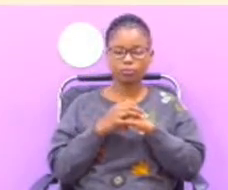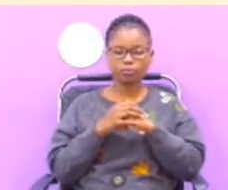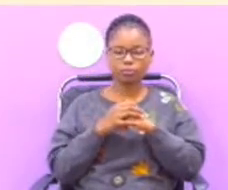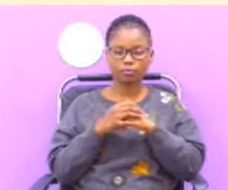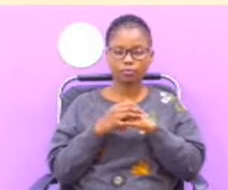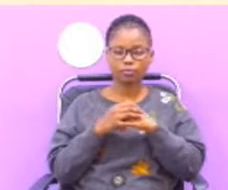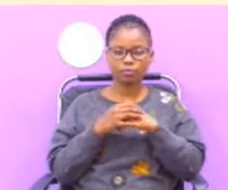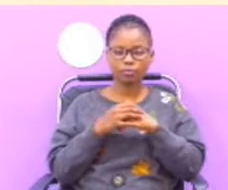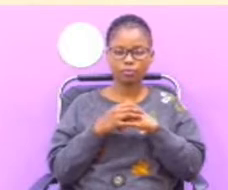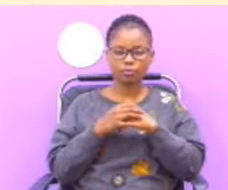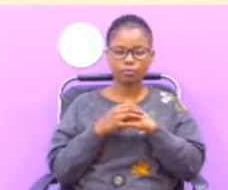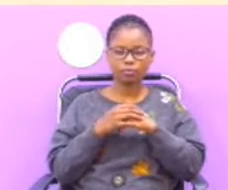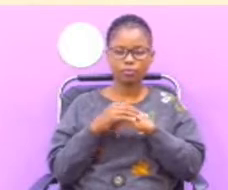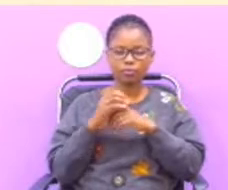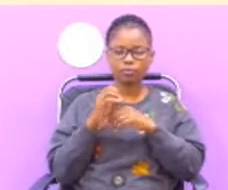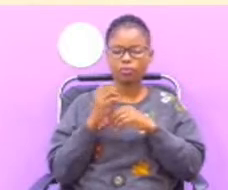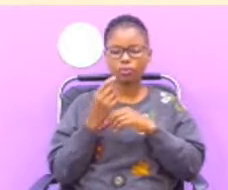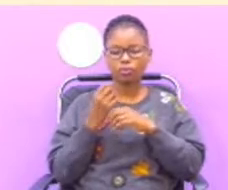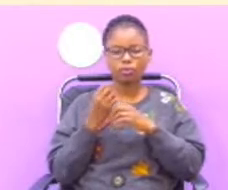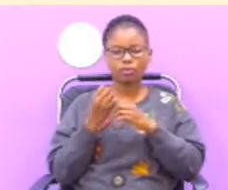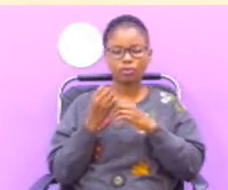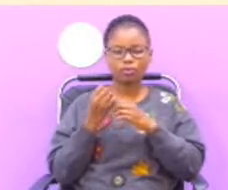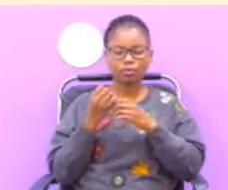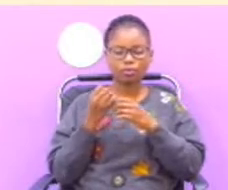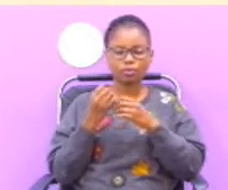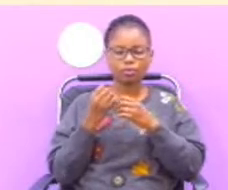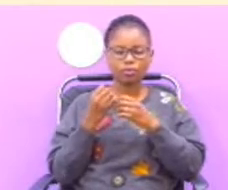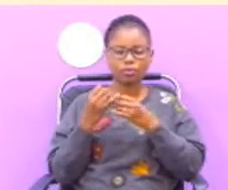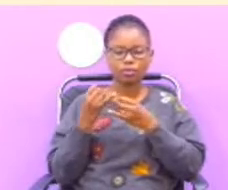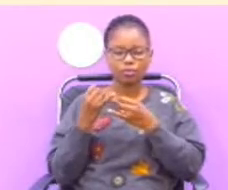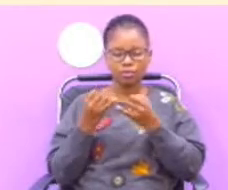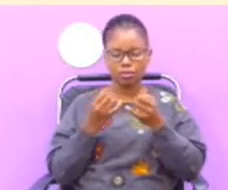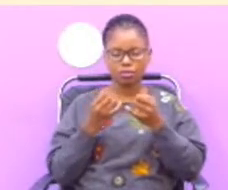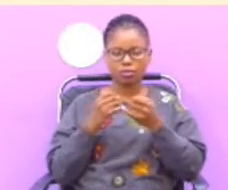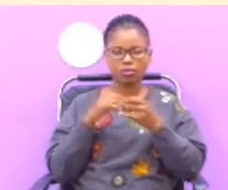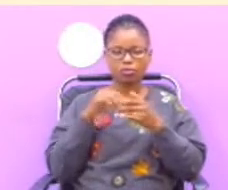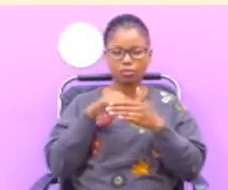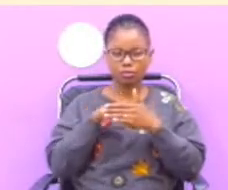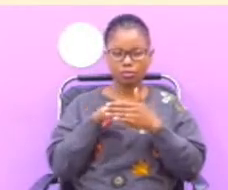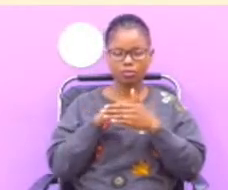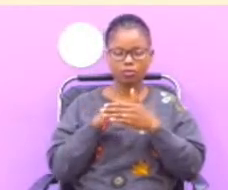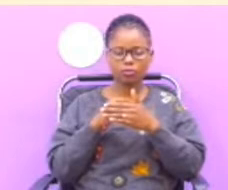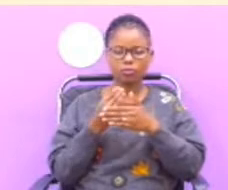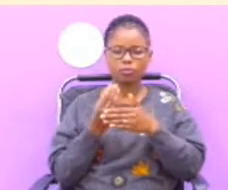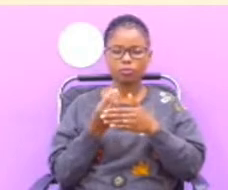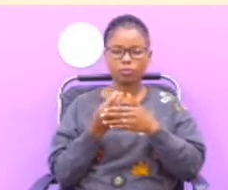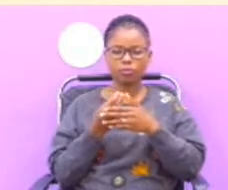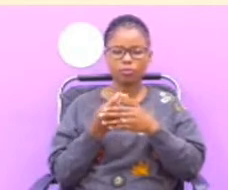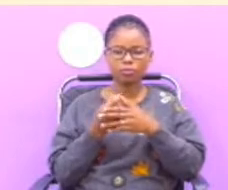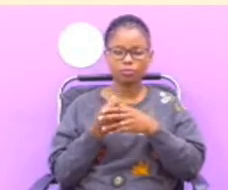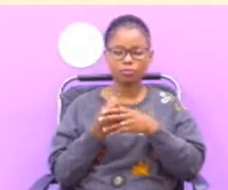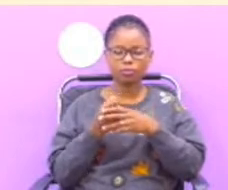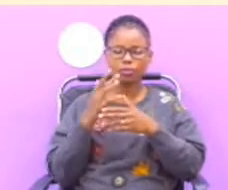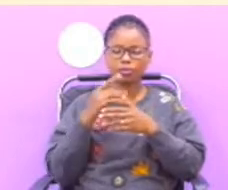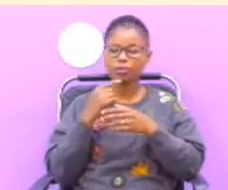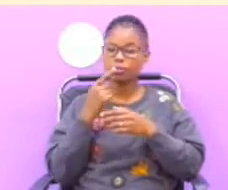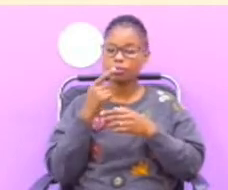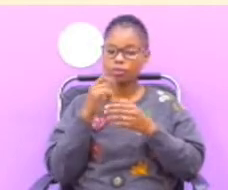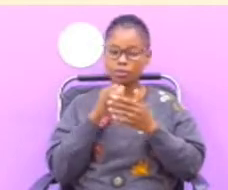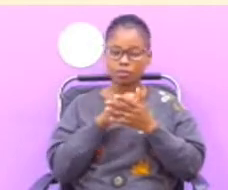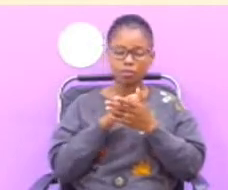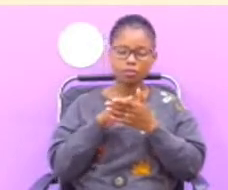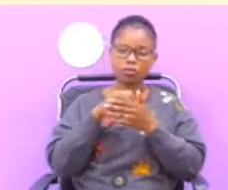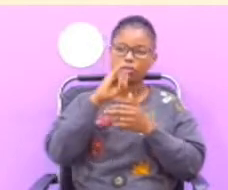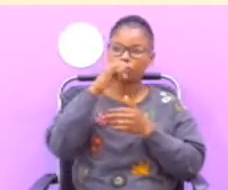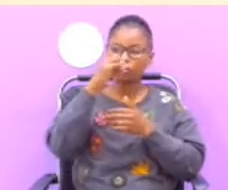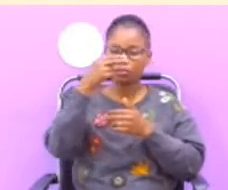Amos kenda nĩ introduction ndĩragwĩka ya mũndũ ũyũ wa ngai ũgwĩtwo Amos agĩkiuga atĩrĩ Jehova